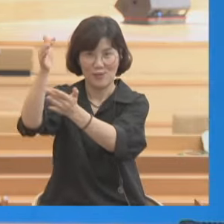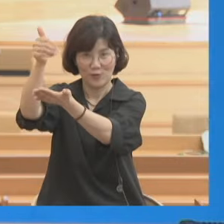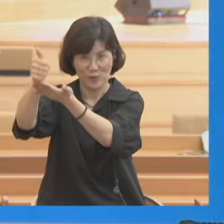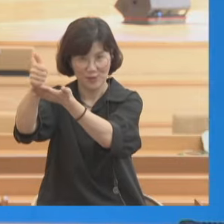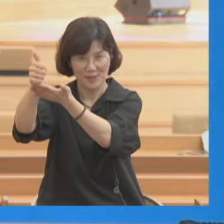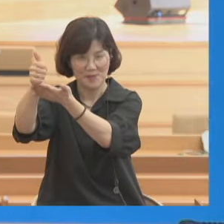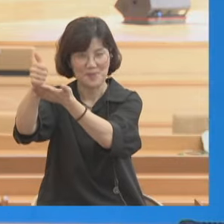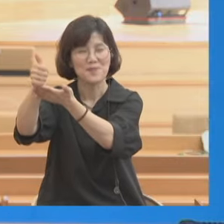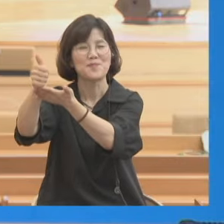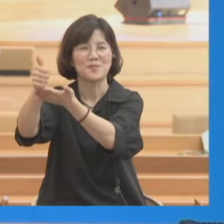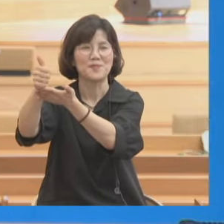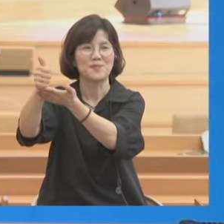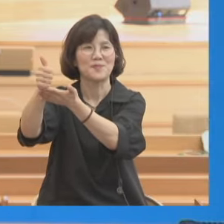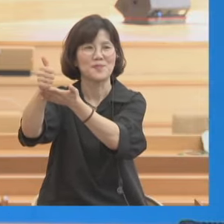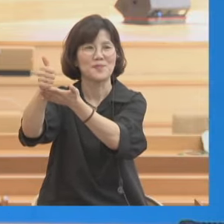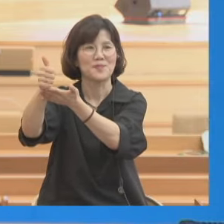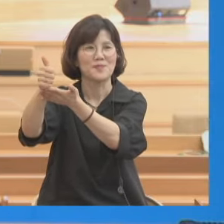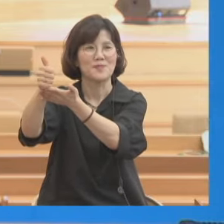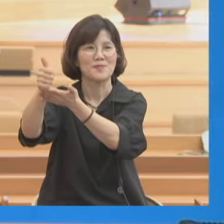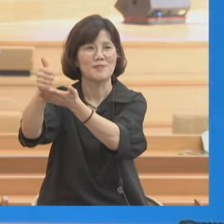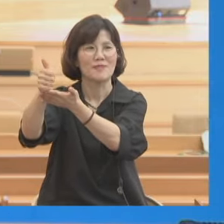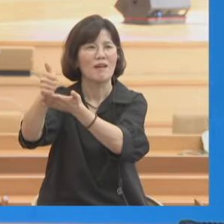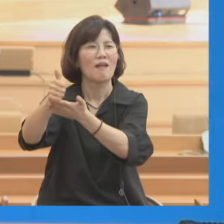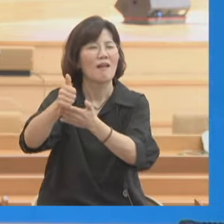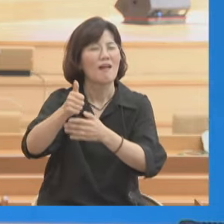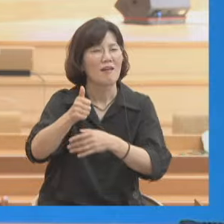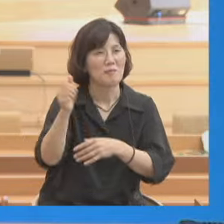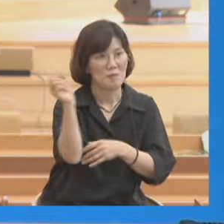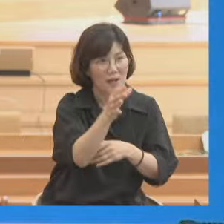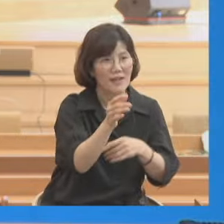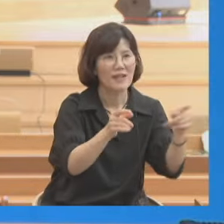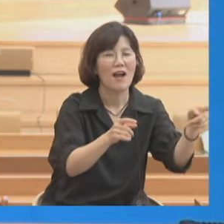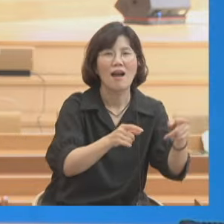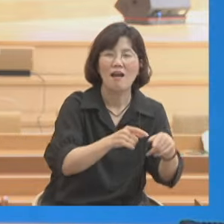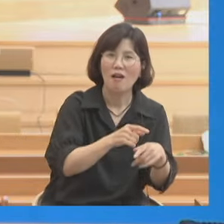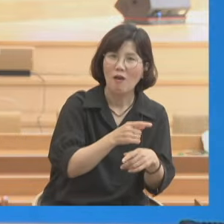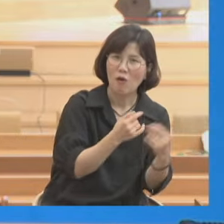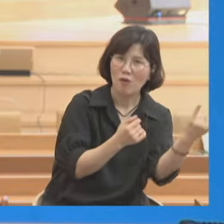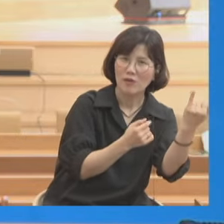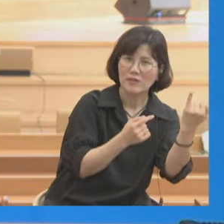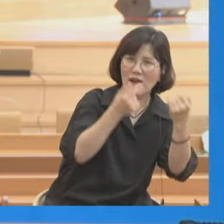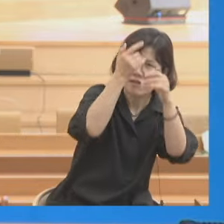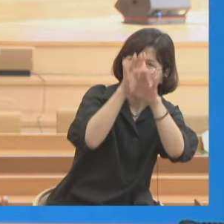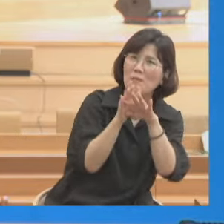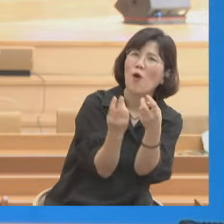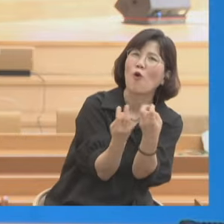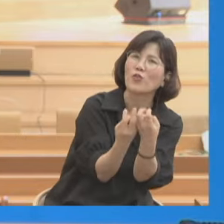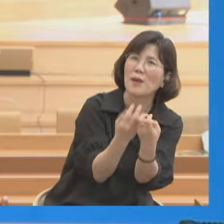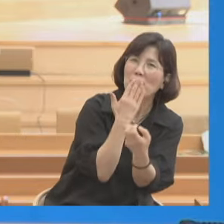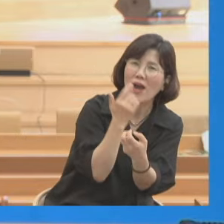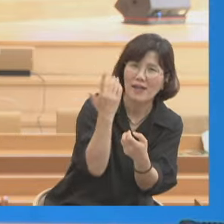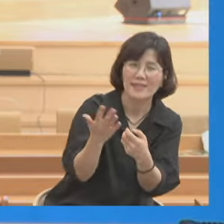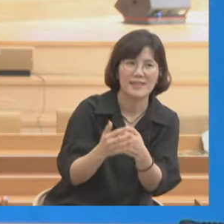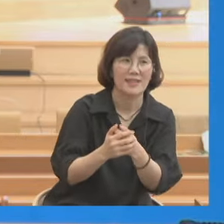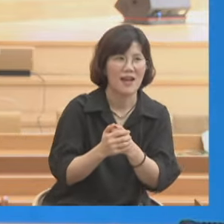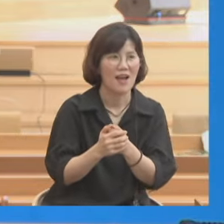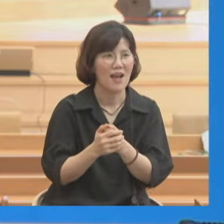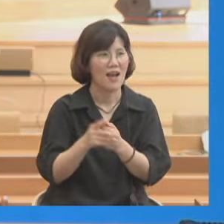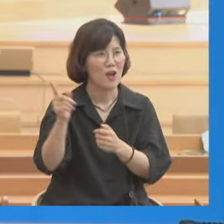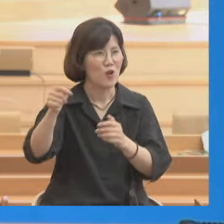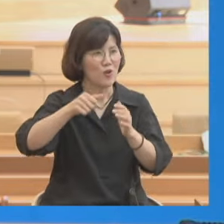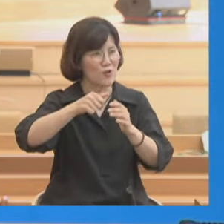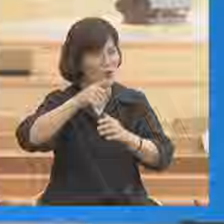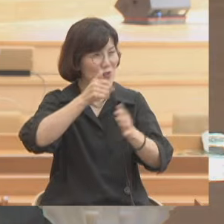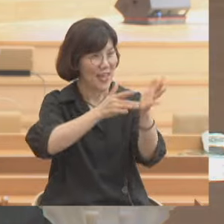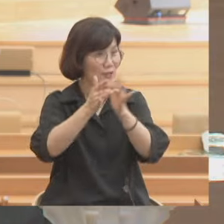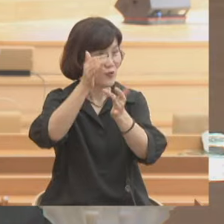잡은 거죠. 그래서 어떻게 예배하면 되겠냐고 물어요. 이 질문에 예수님이 그 유명한